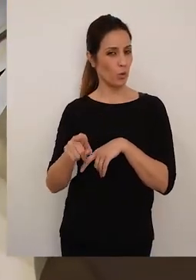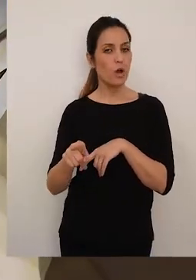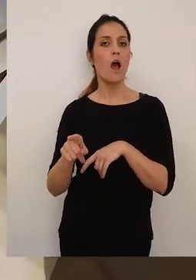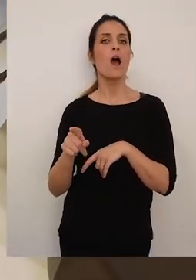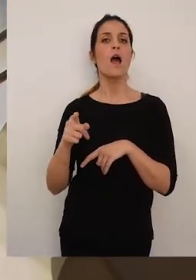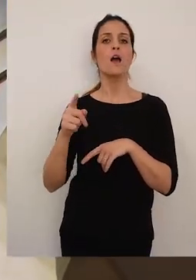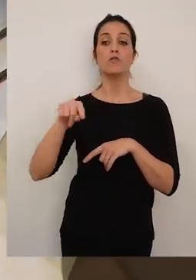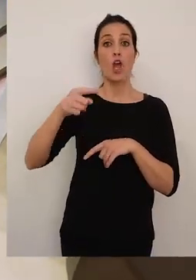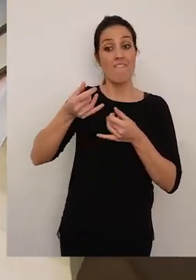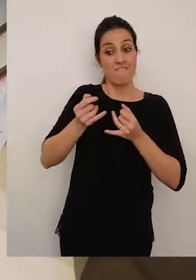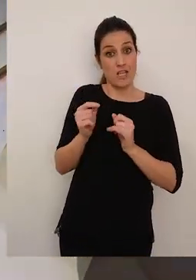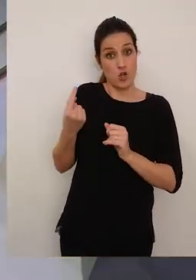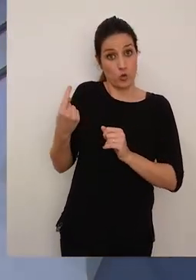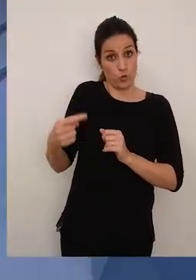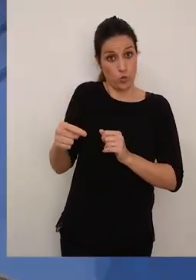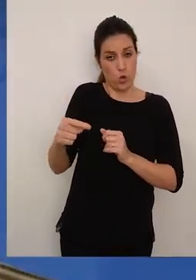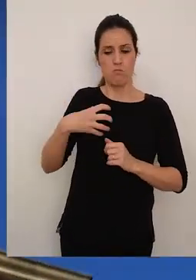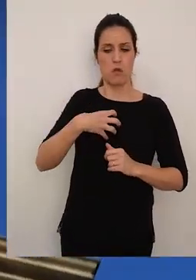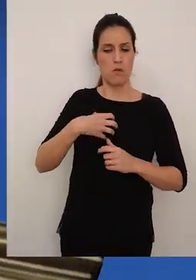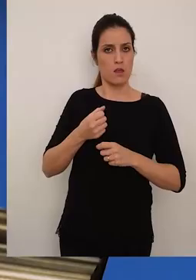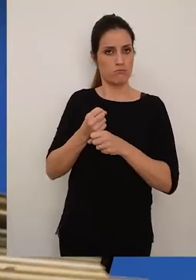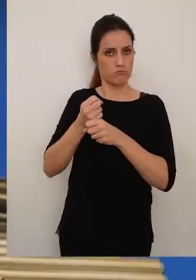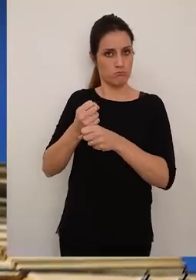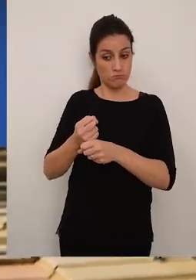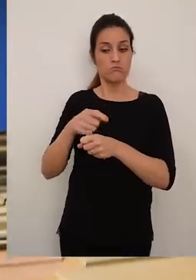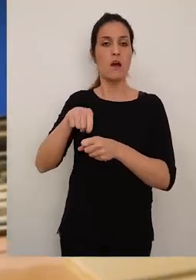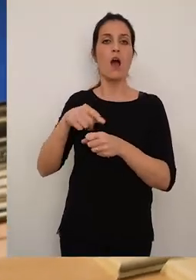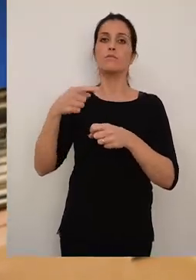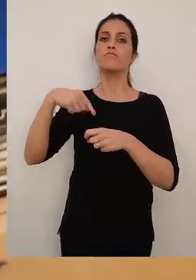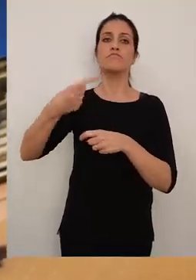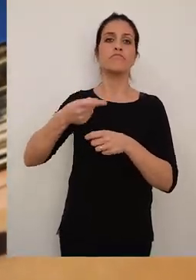lo cedette al comune di Martano, divenendo quindi un bene patrimoniale pubblico.